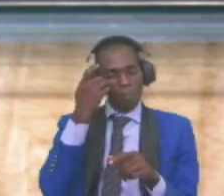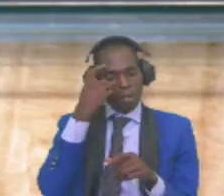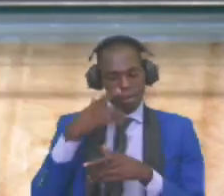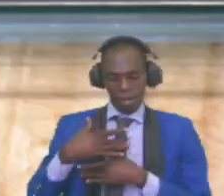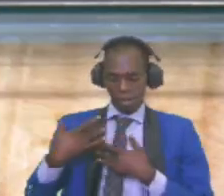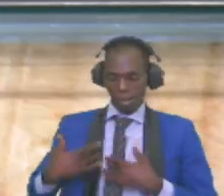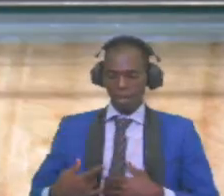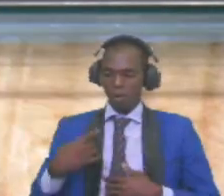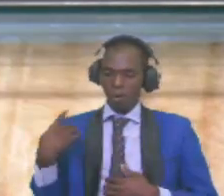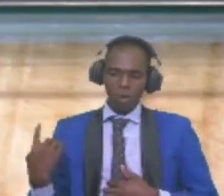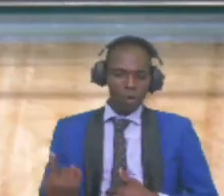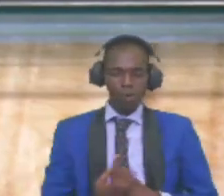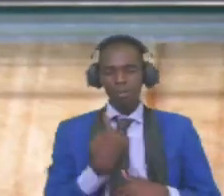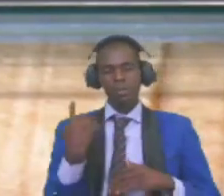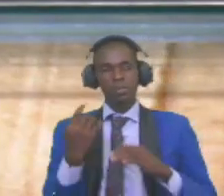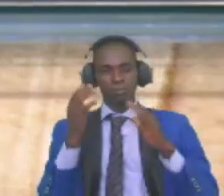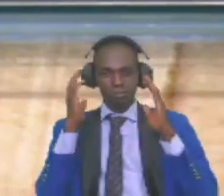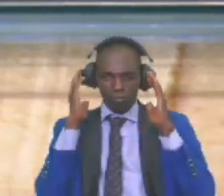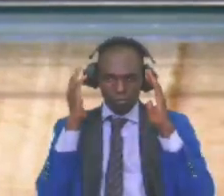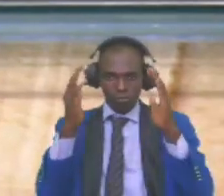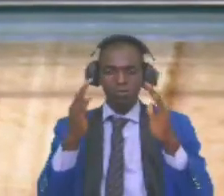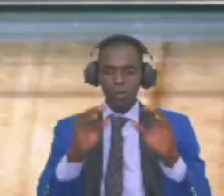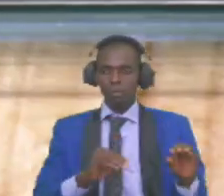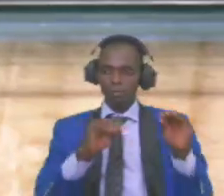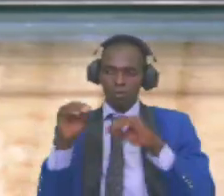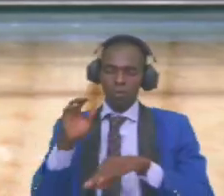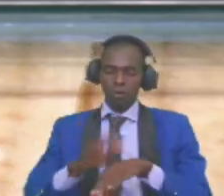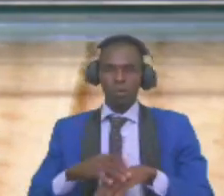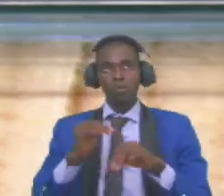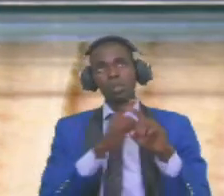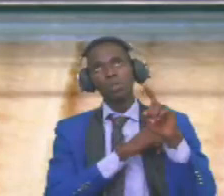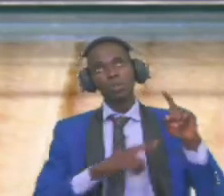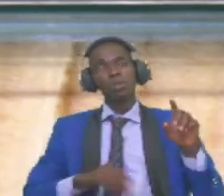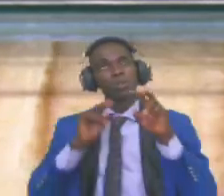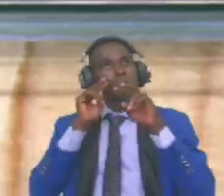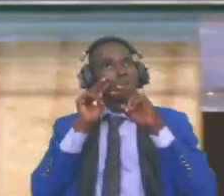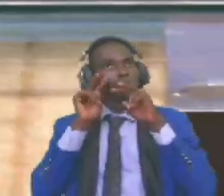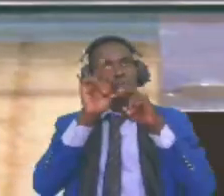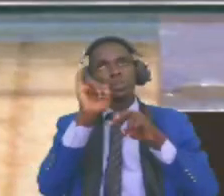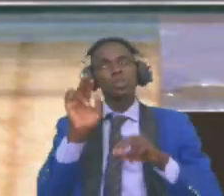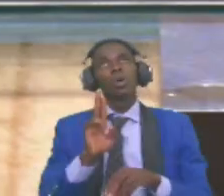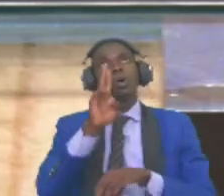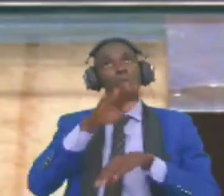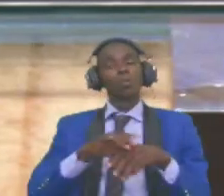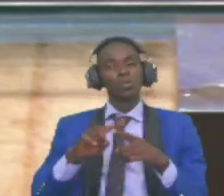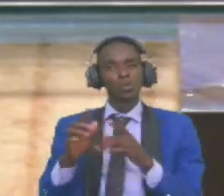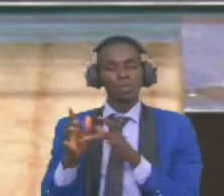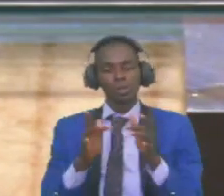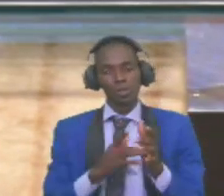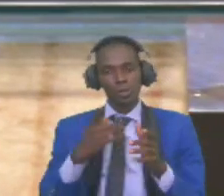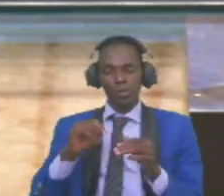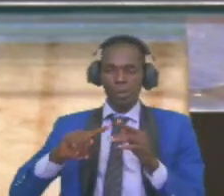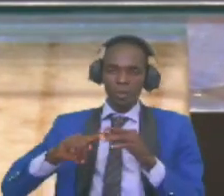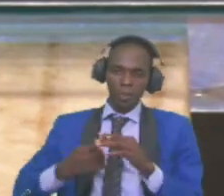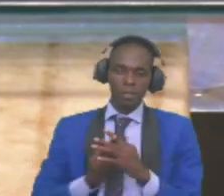votre coeur se focaliser chaque fois sur le seigneur allah à redan année à leur gardien jus